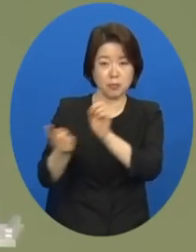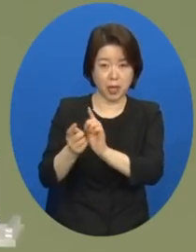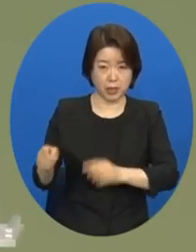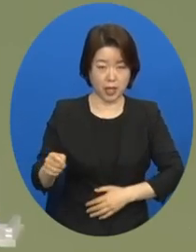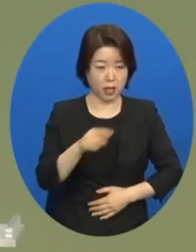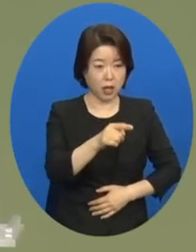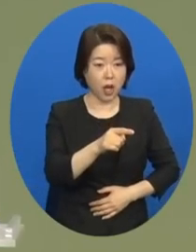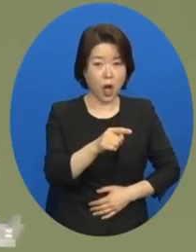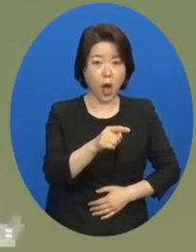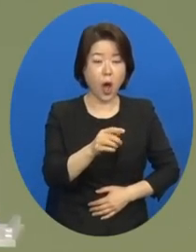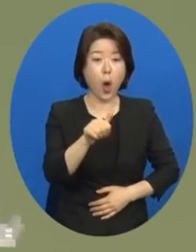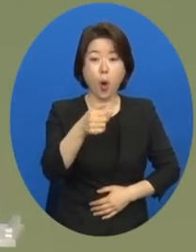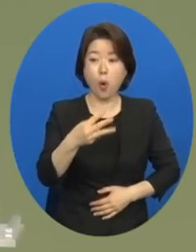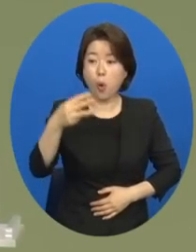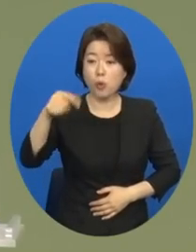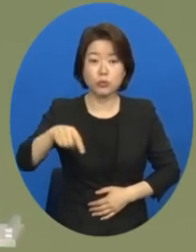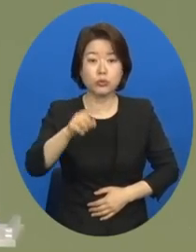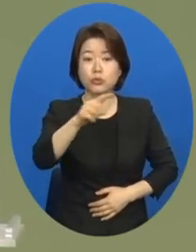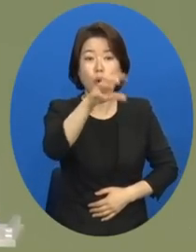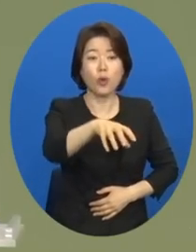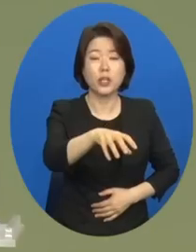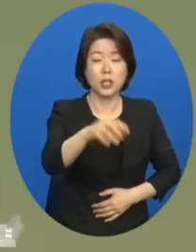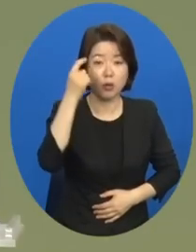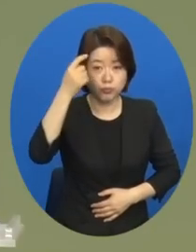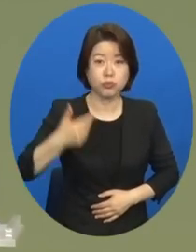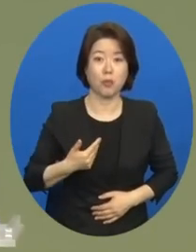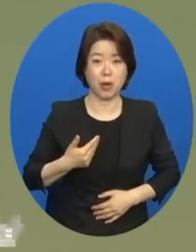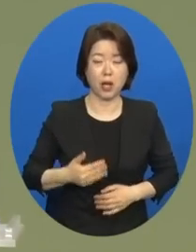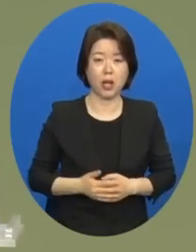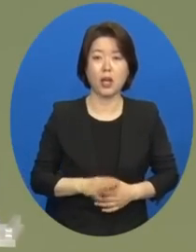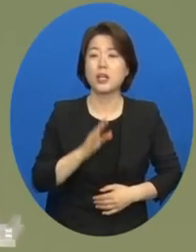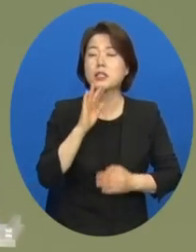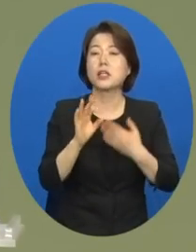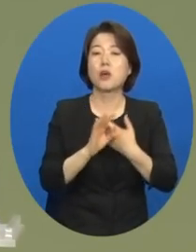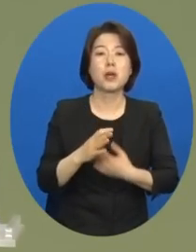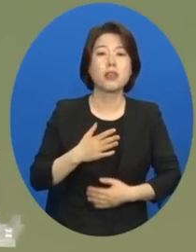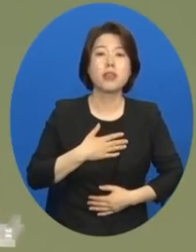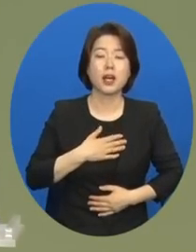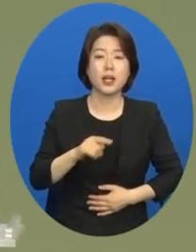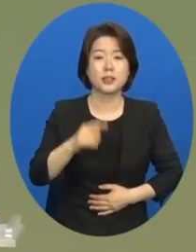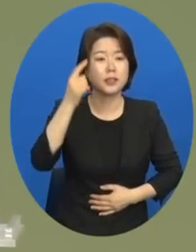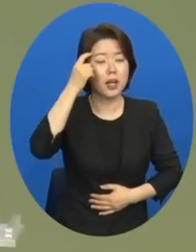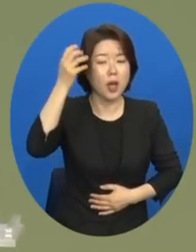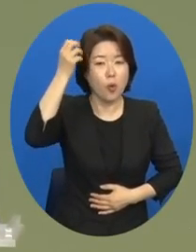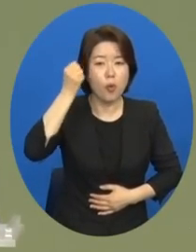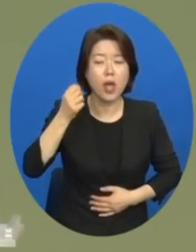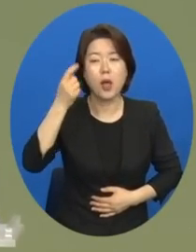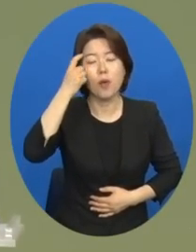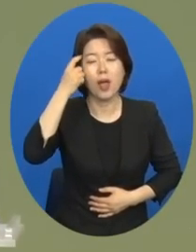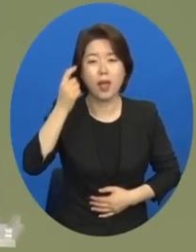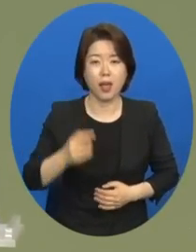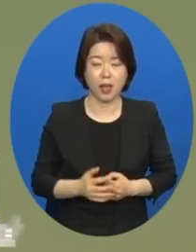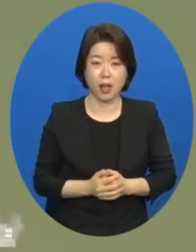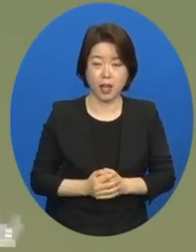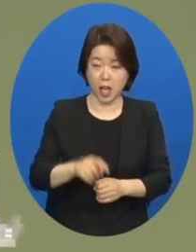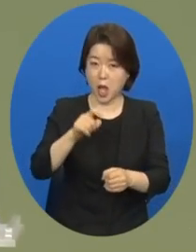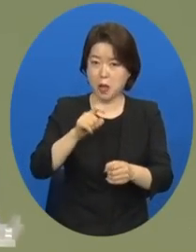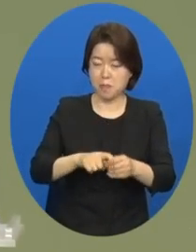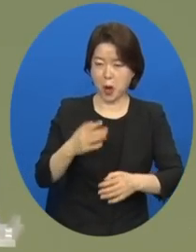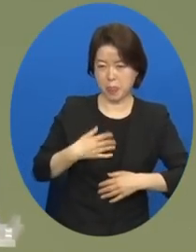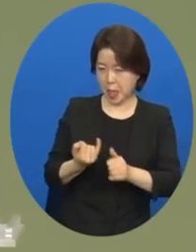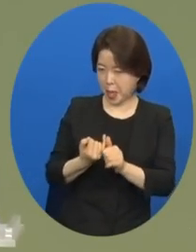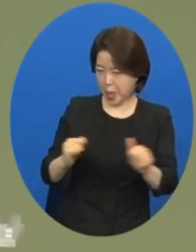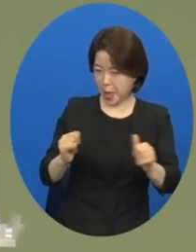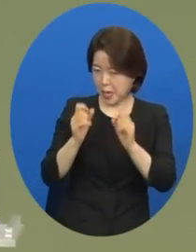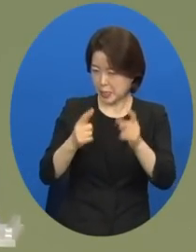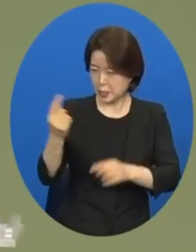홀수에는 어디야 그렇게 물어봐요 저한테 그러면 내가 내가 그걸 왜 외우겠어요 명분이니까 지금